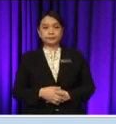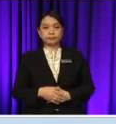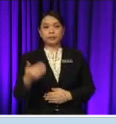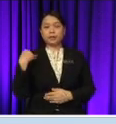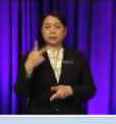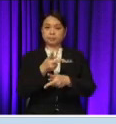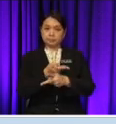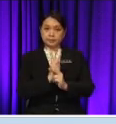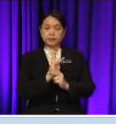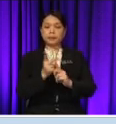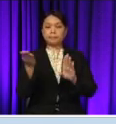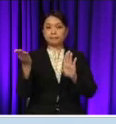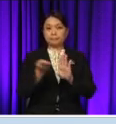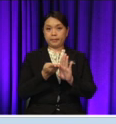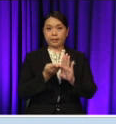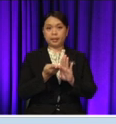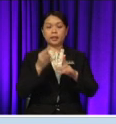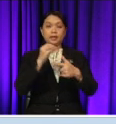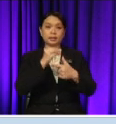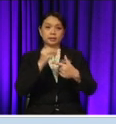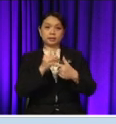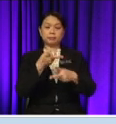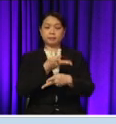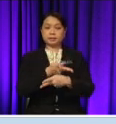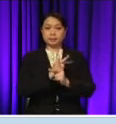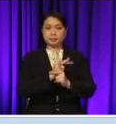dan juga faedah pinjaman berfungsi